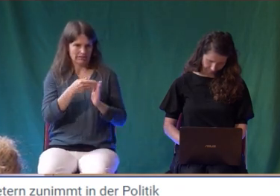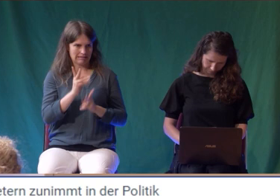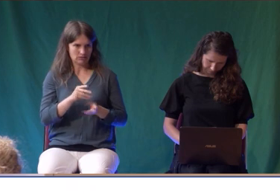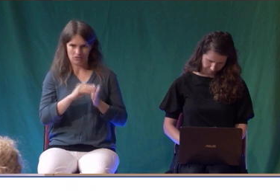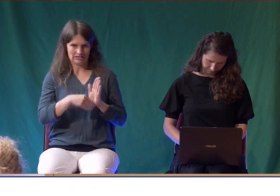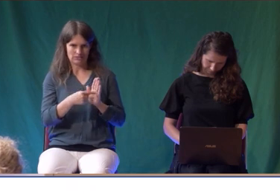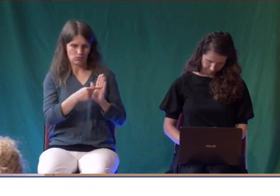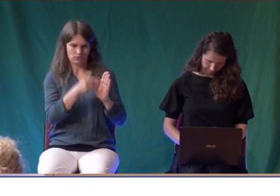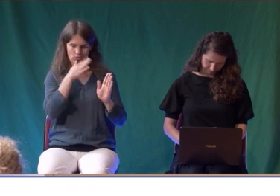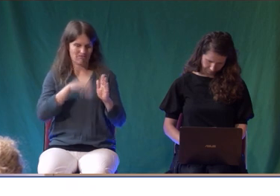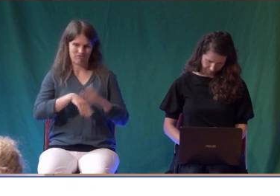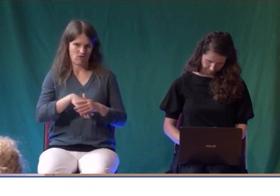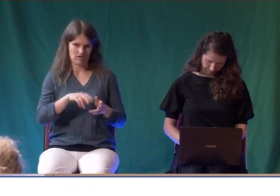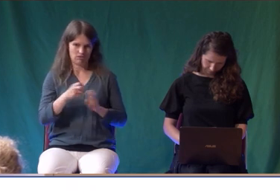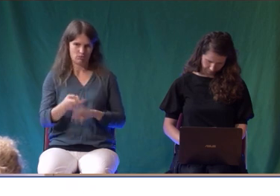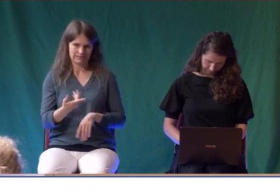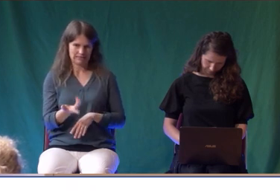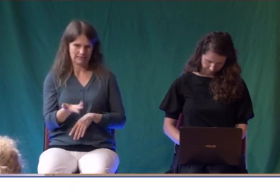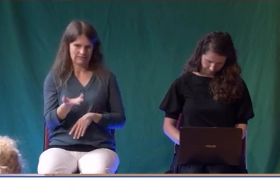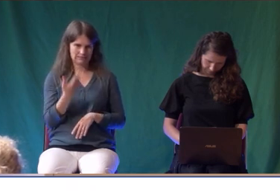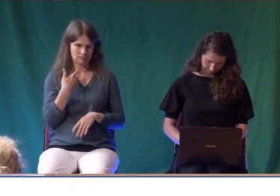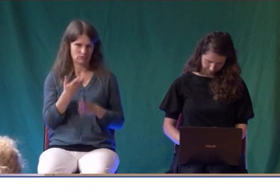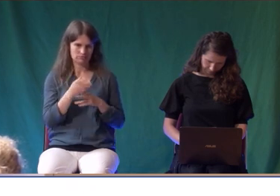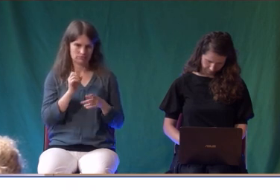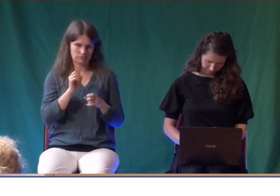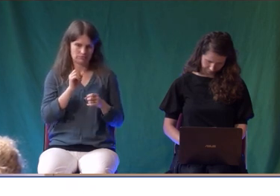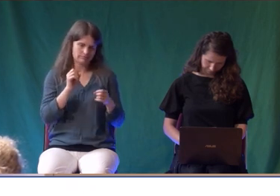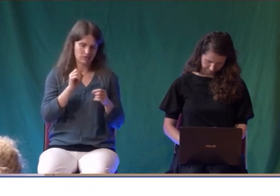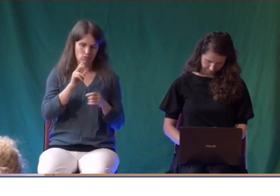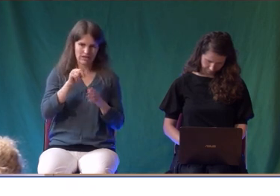der Artikel 25 und 9 Kinderrechtskonvention